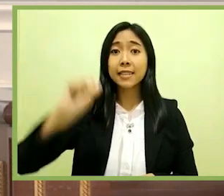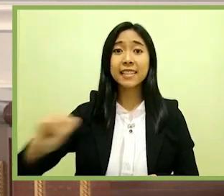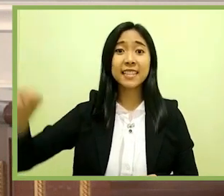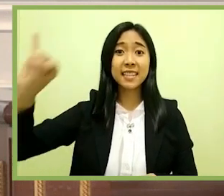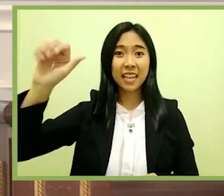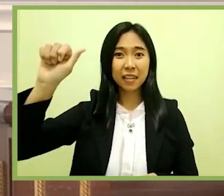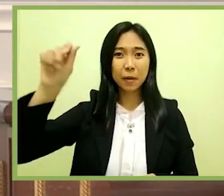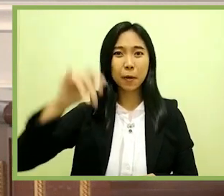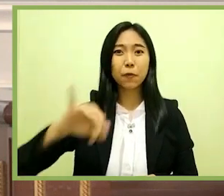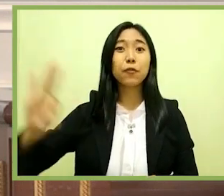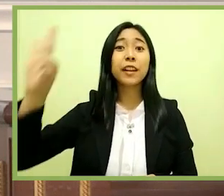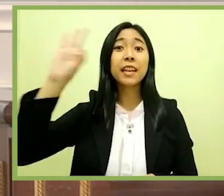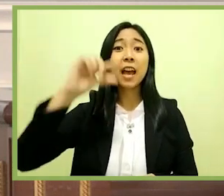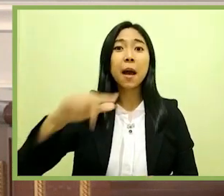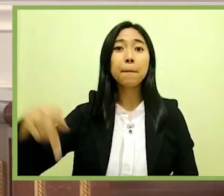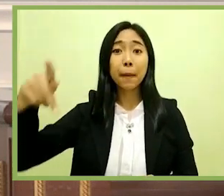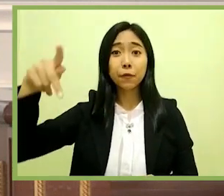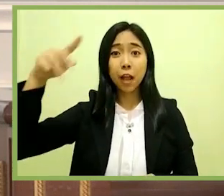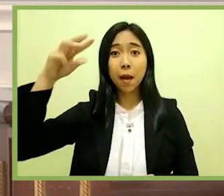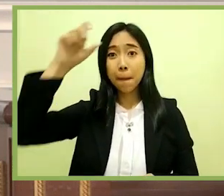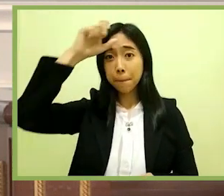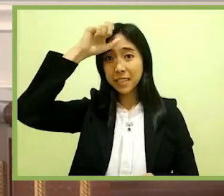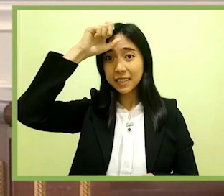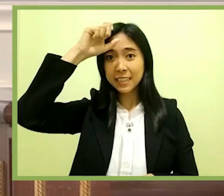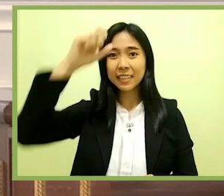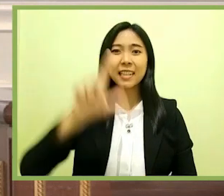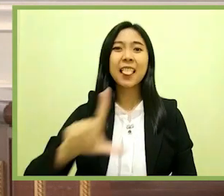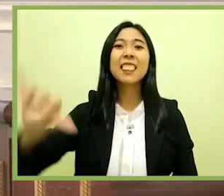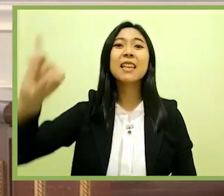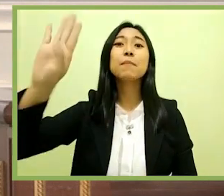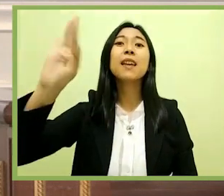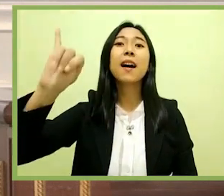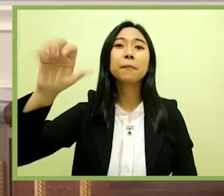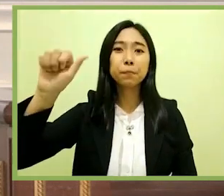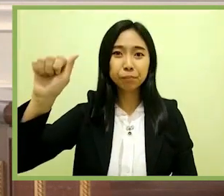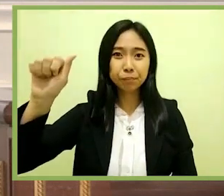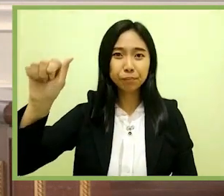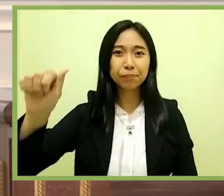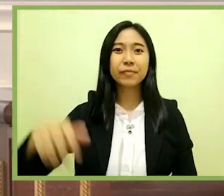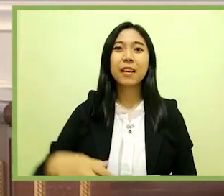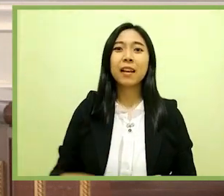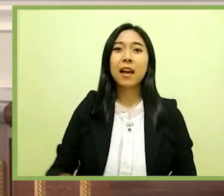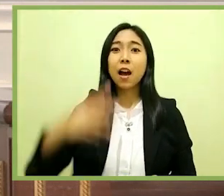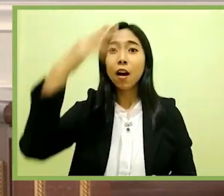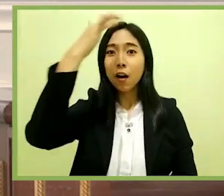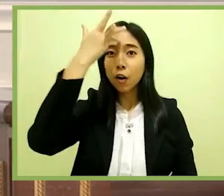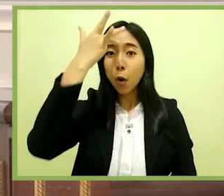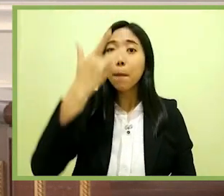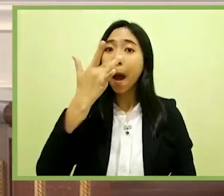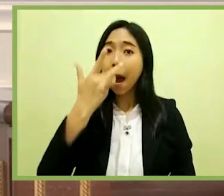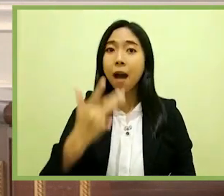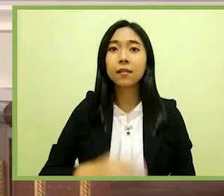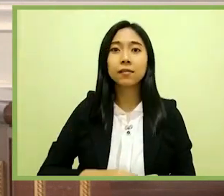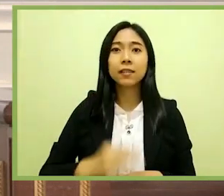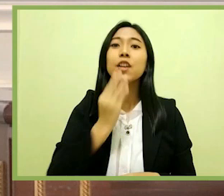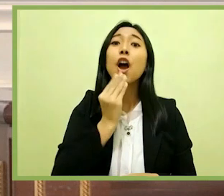Pamfilia, Mesir dan daerah-daerah Libya yang berkaitan dengan Kirene, pendatang-pendatang dari Roma, baik orang Yahudi maupun